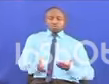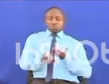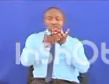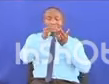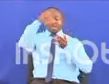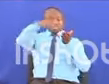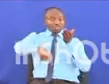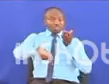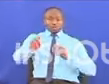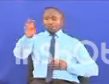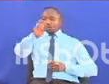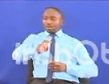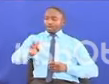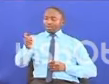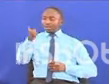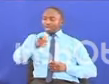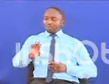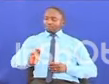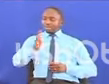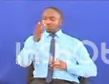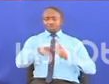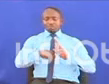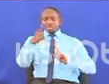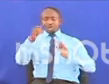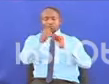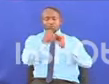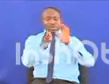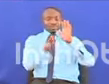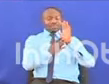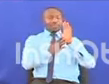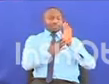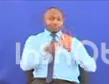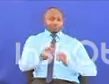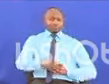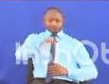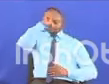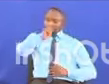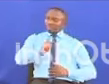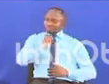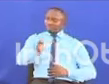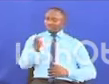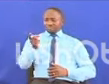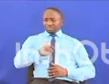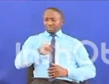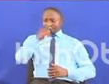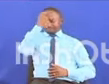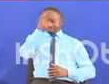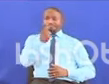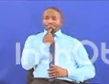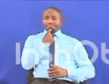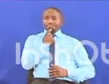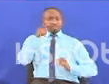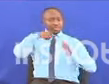chini wanadai shilingi bilioni 119. Mheshimiwa Spika, ni kama najiuliza, hivi